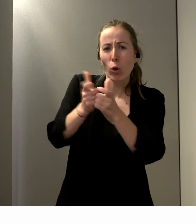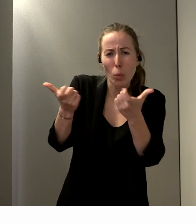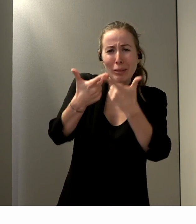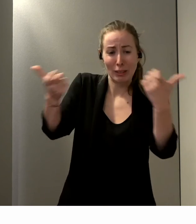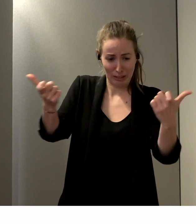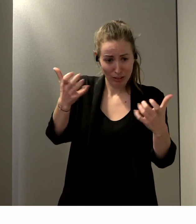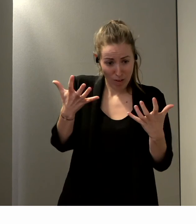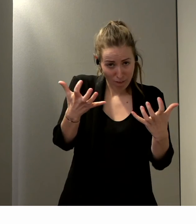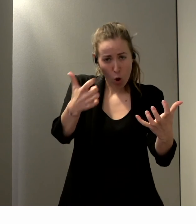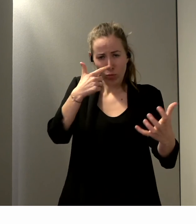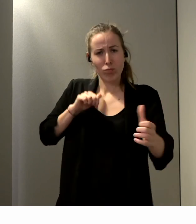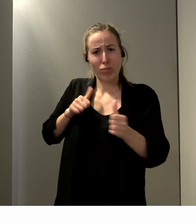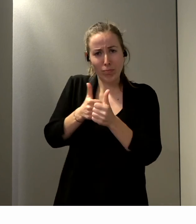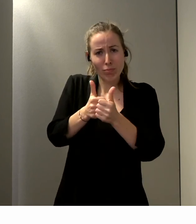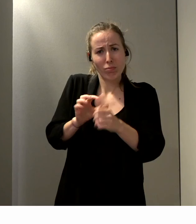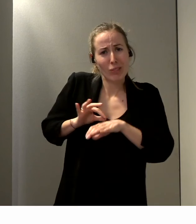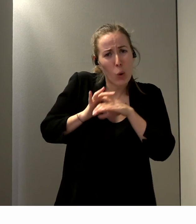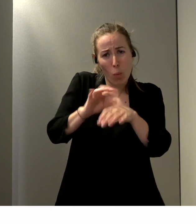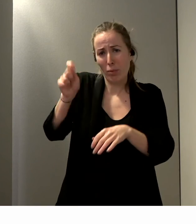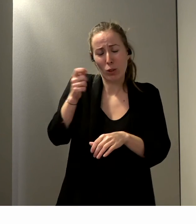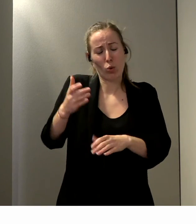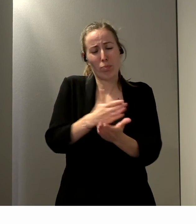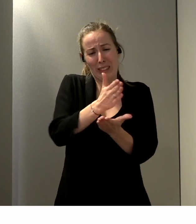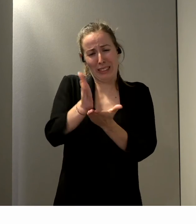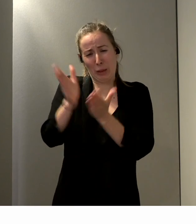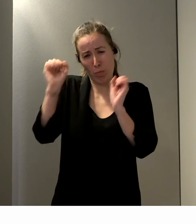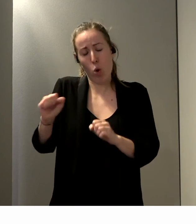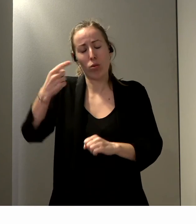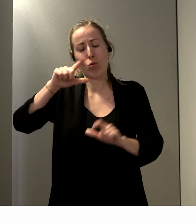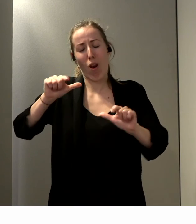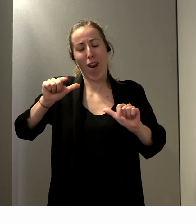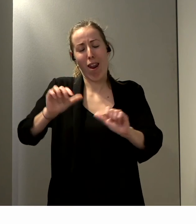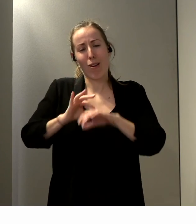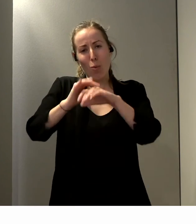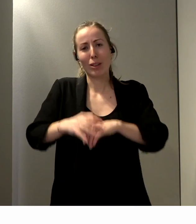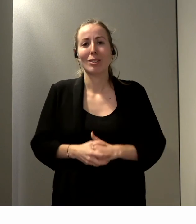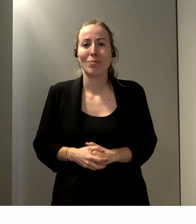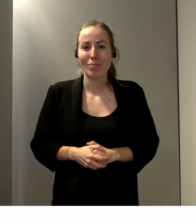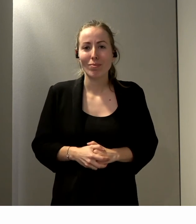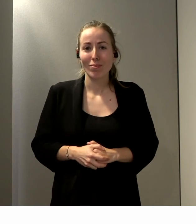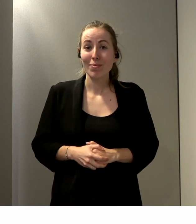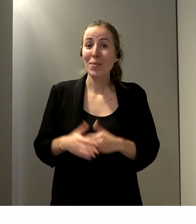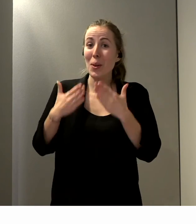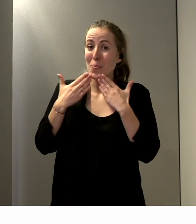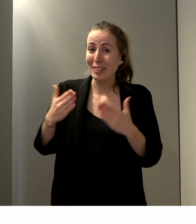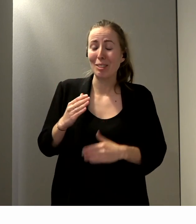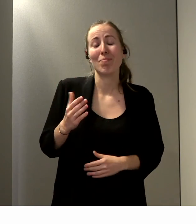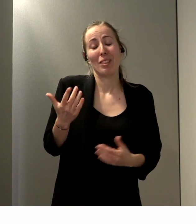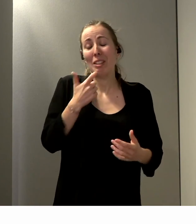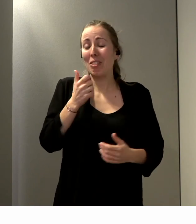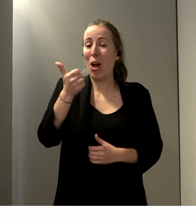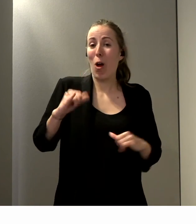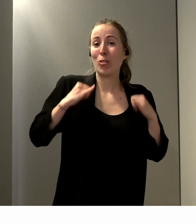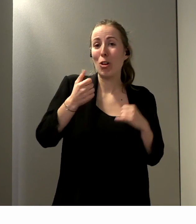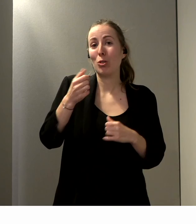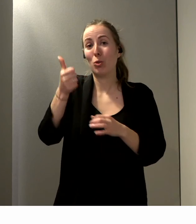Il y a plein de chemins pour pouvoir faire sa vie et on sera à leur côté pour le faire. Merci. Donc, unjeune-solution.gouv.fr pour